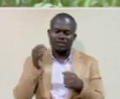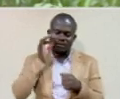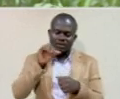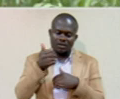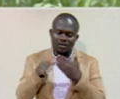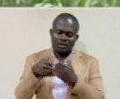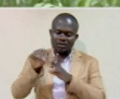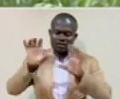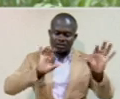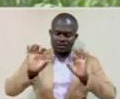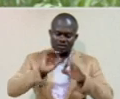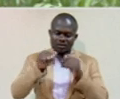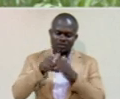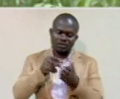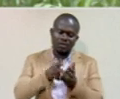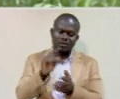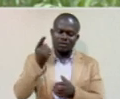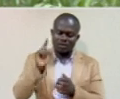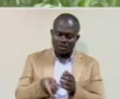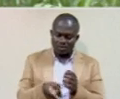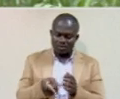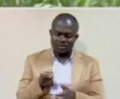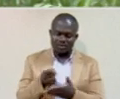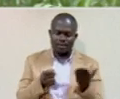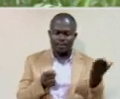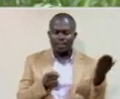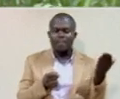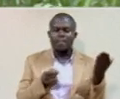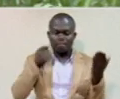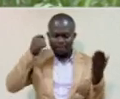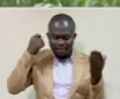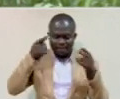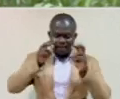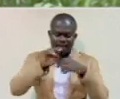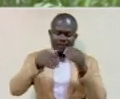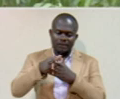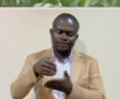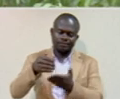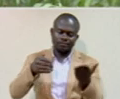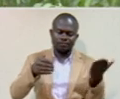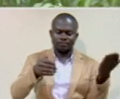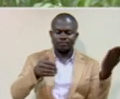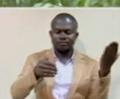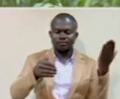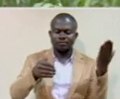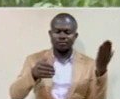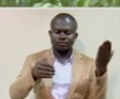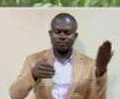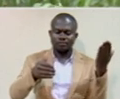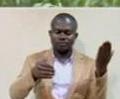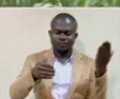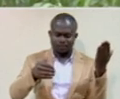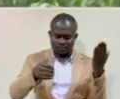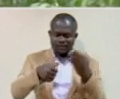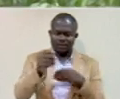yindi banure kigura ku gihumbi urumva rero wabitera ahantu wabura kagafumbire